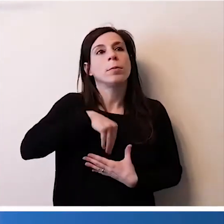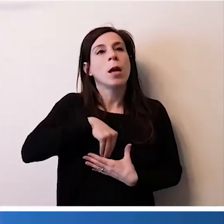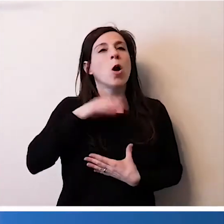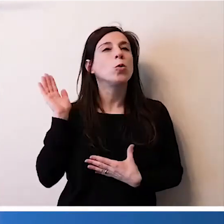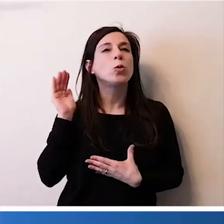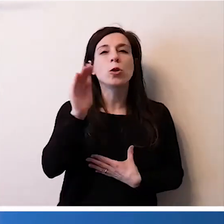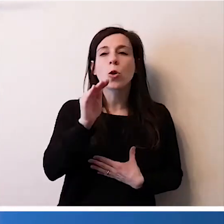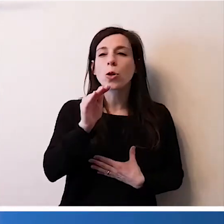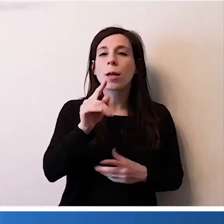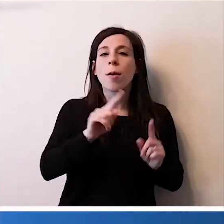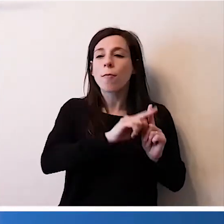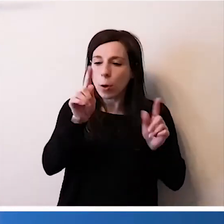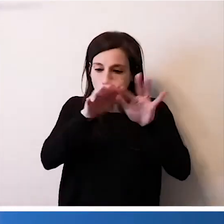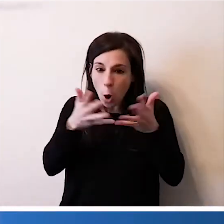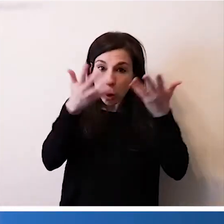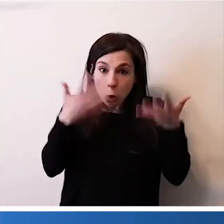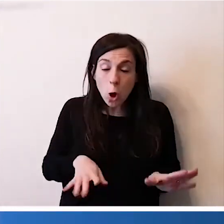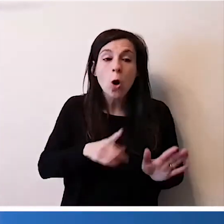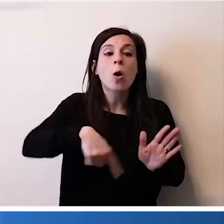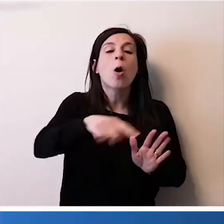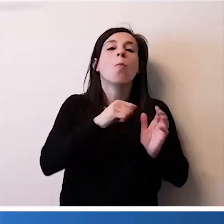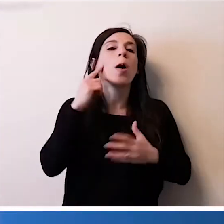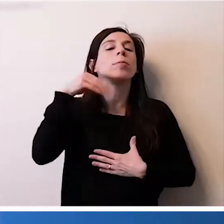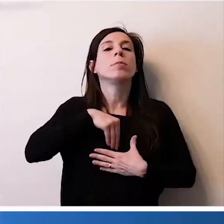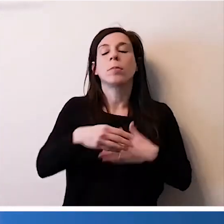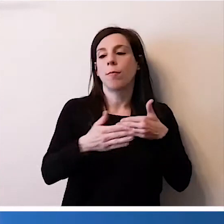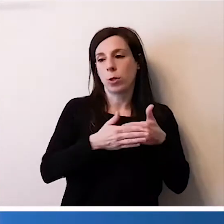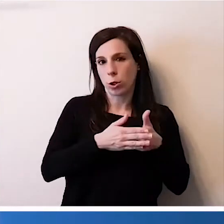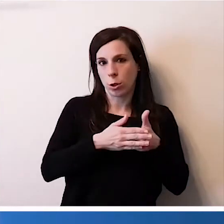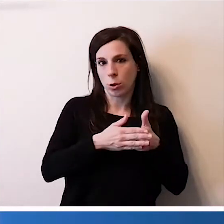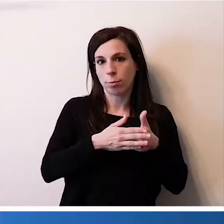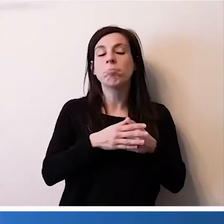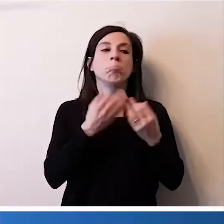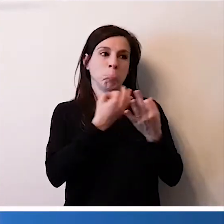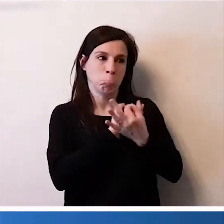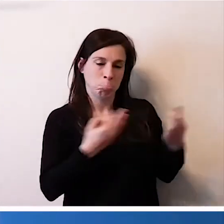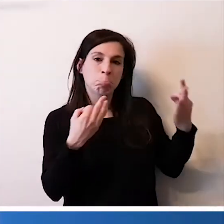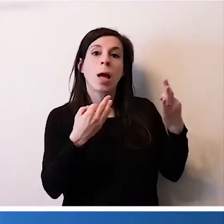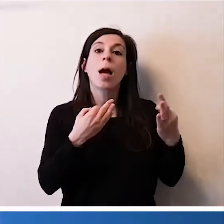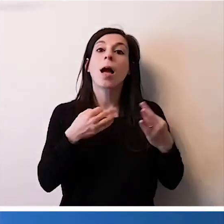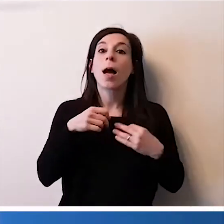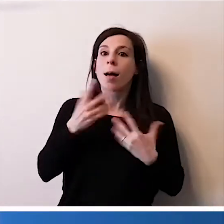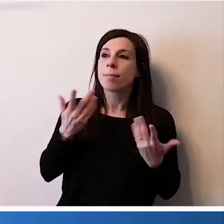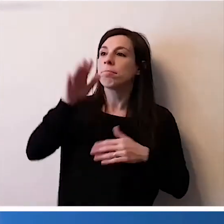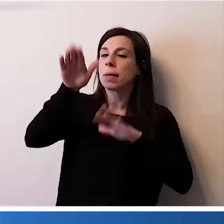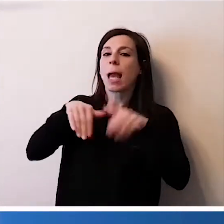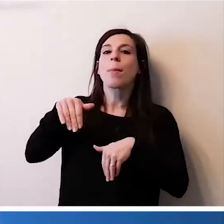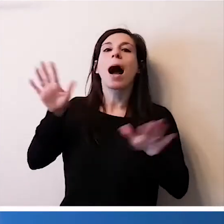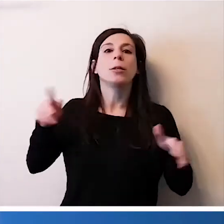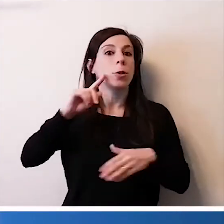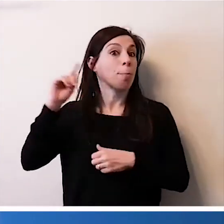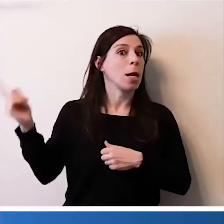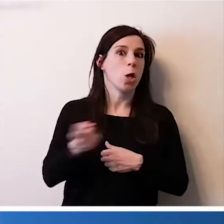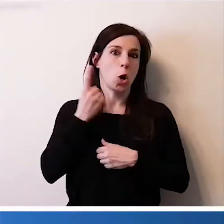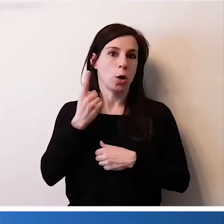i giorni, fino alla fine del mondo. Allora lui, sapete cosa fece? Convocò gli angeli migliori che aveva a disposizione.